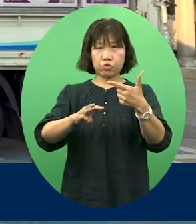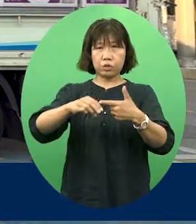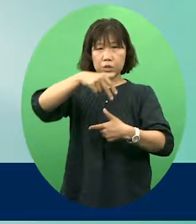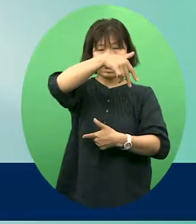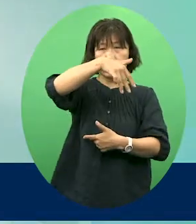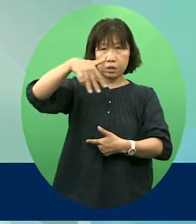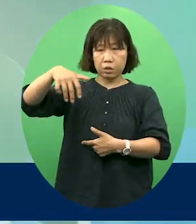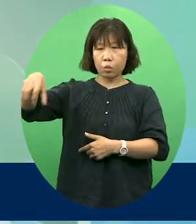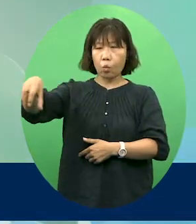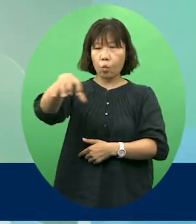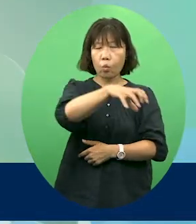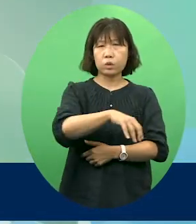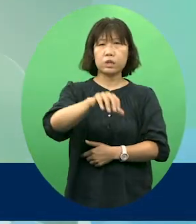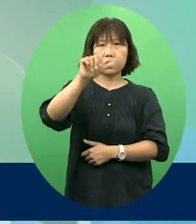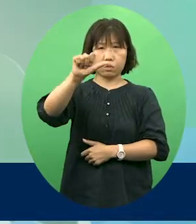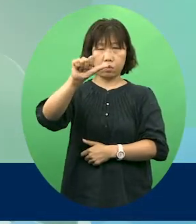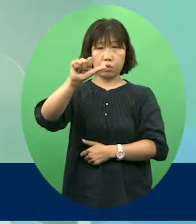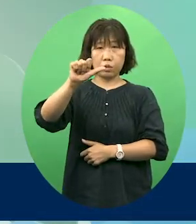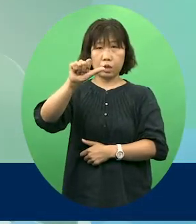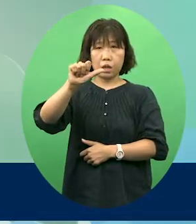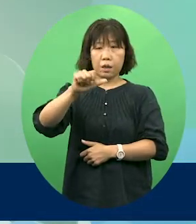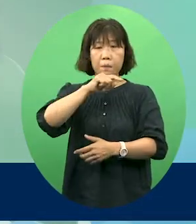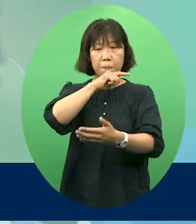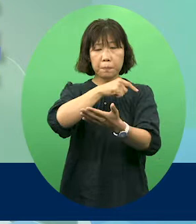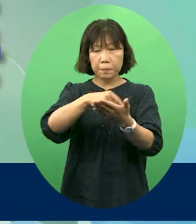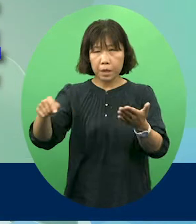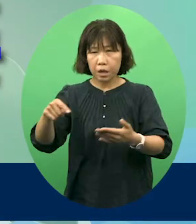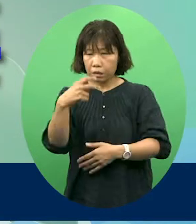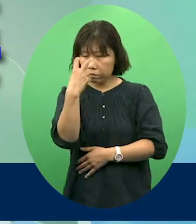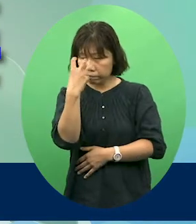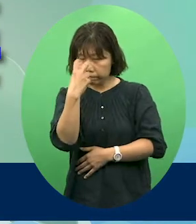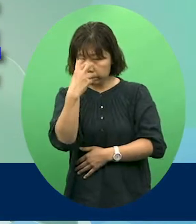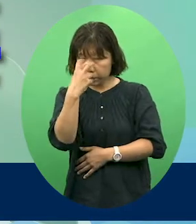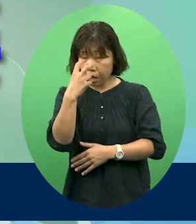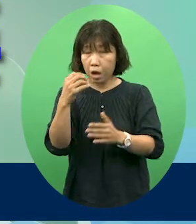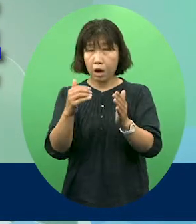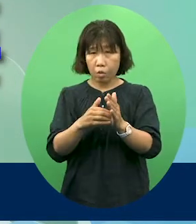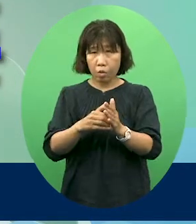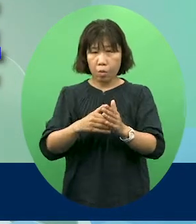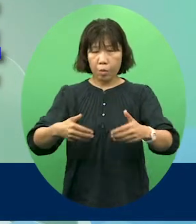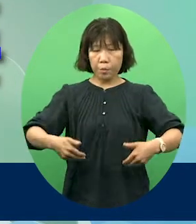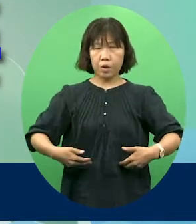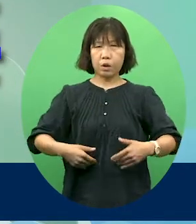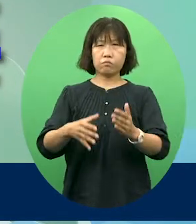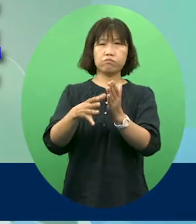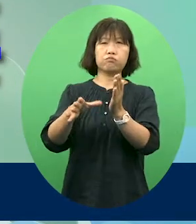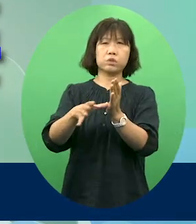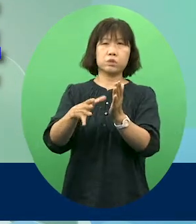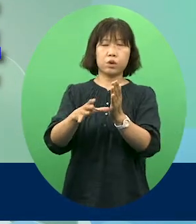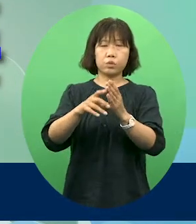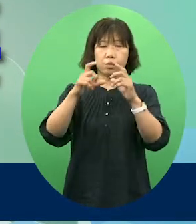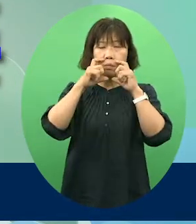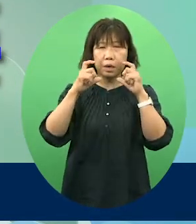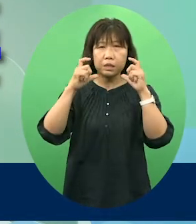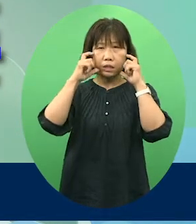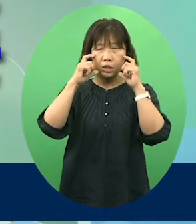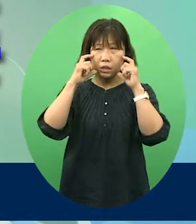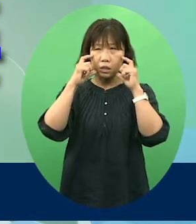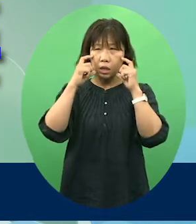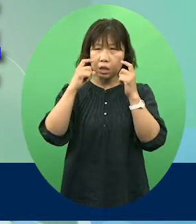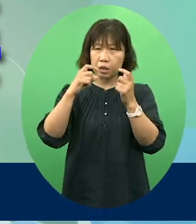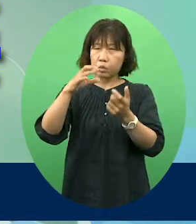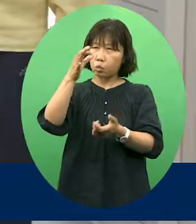제천시 충북 음성군 등 5곳에 피해 상황을 파악하고 피해 지역에서 필요한 생필품과 마스크 등